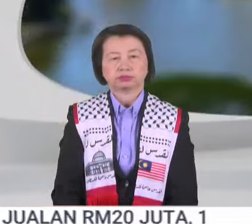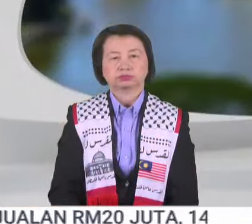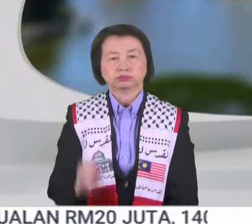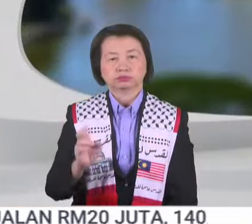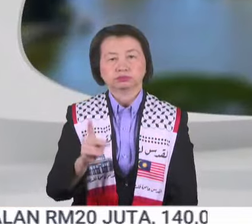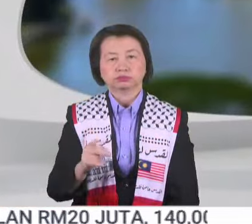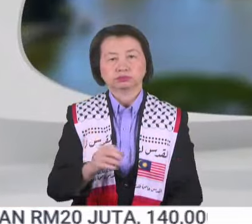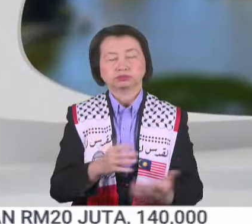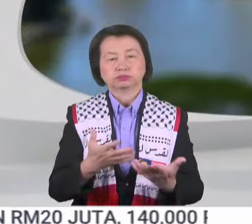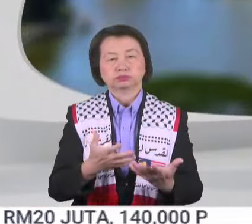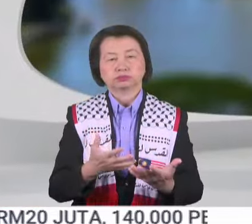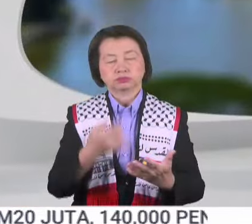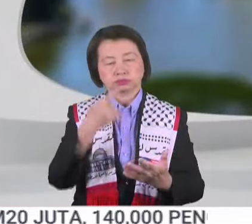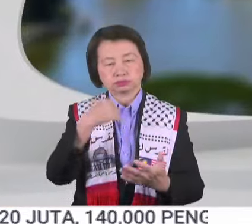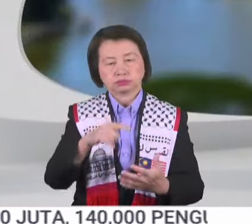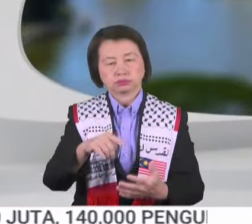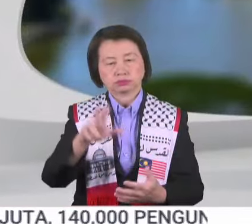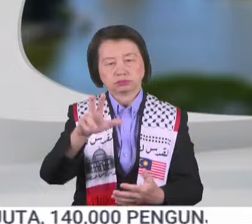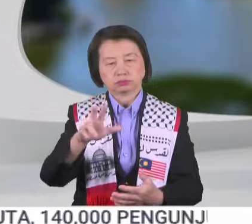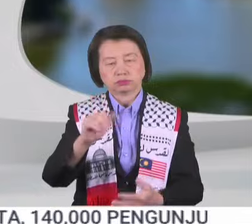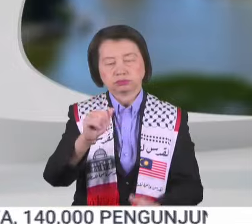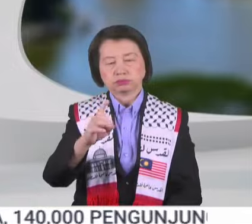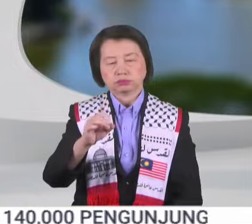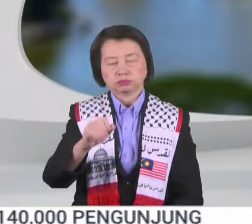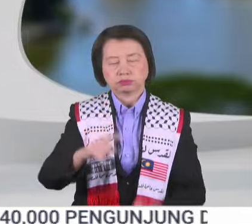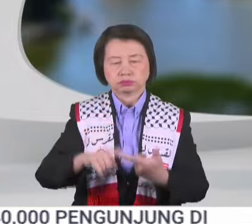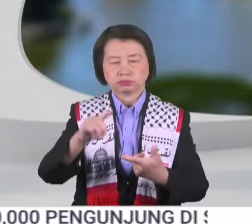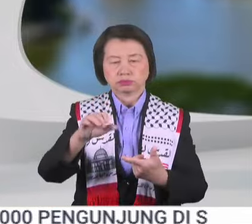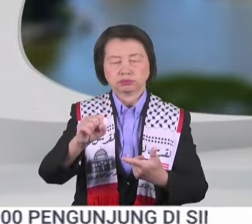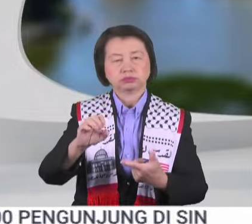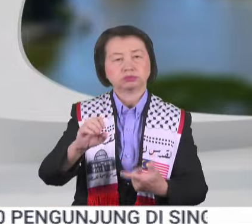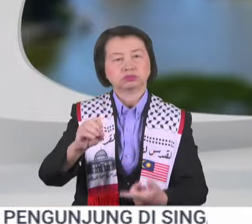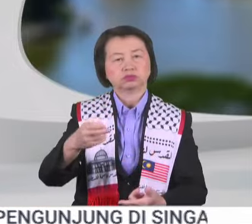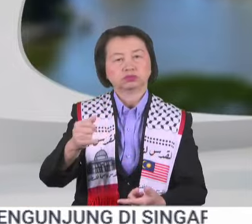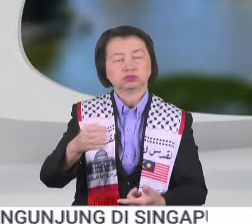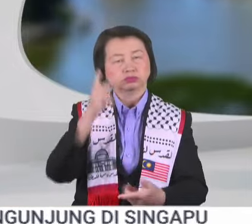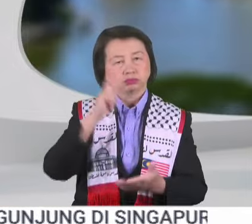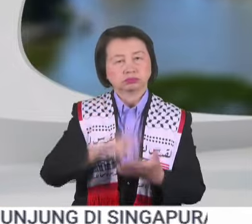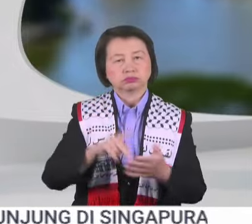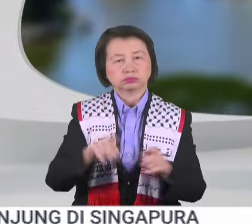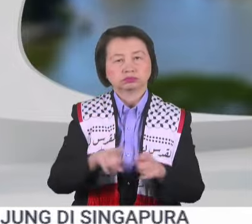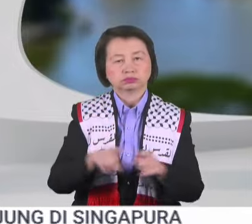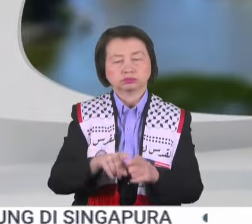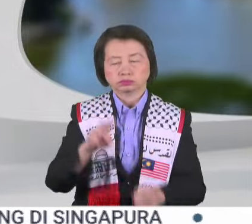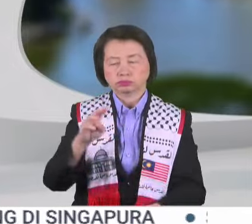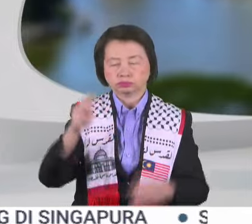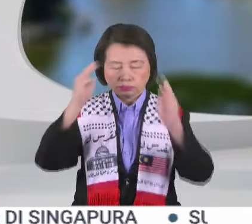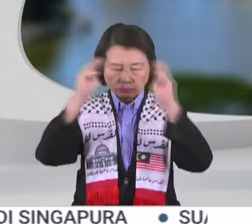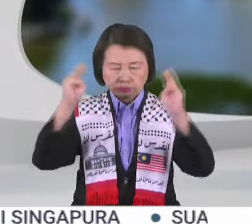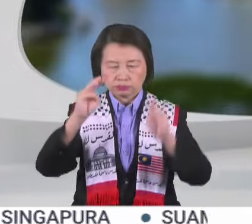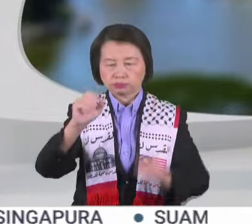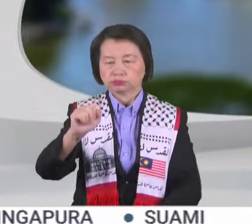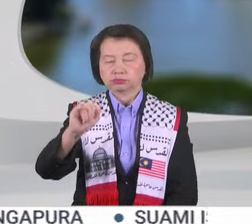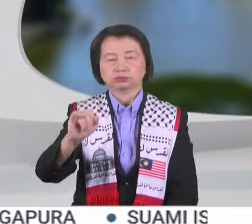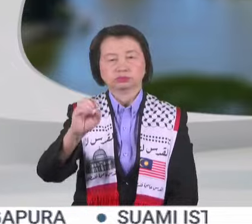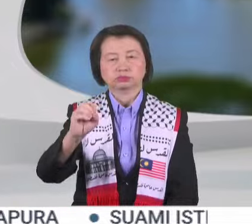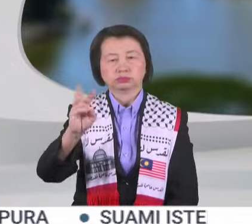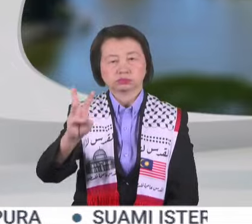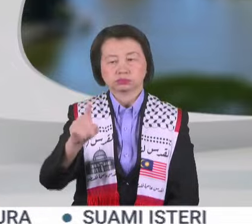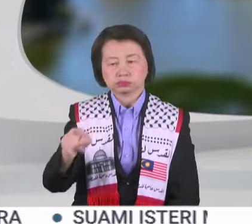Baik, demonstrasi pembuatan kepala singa oleh adiguru Sio Ho Fiu atau dikenali sebagai Master Sio merupakan